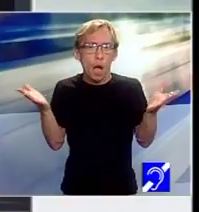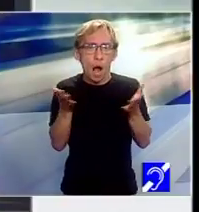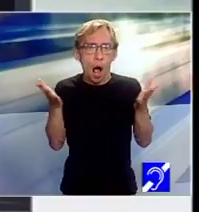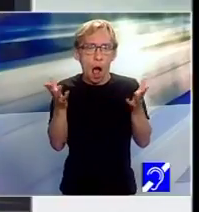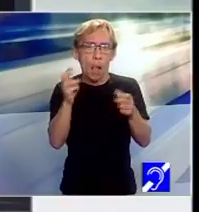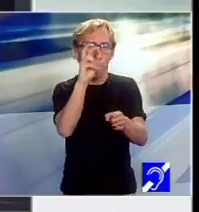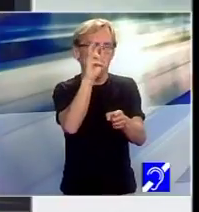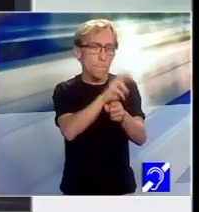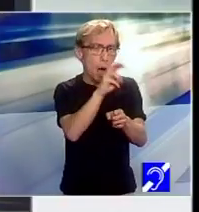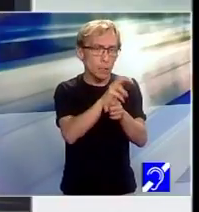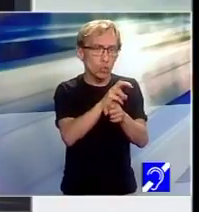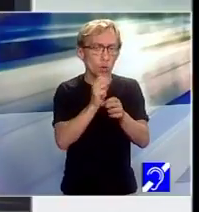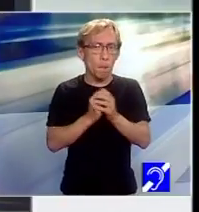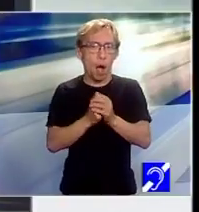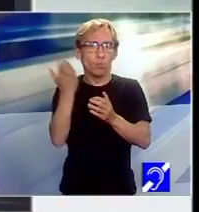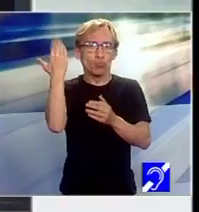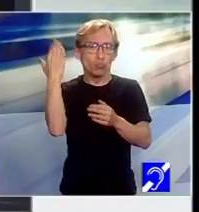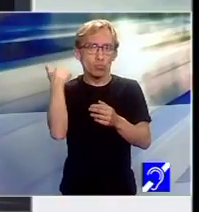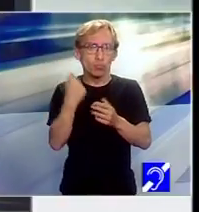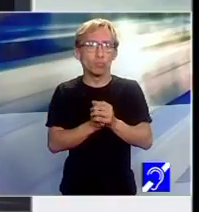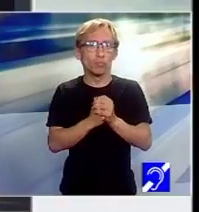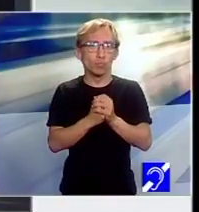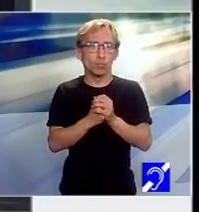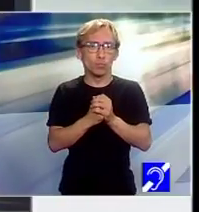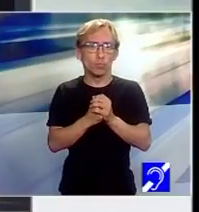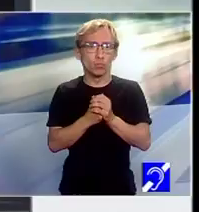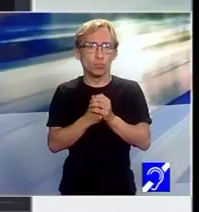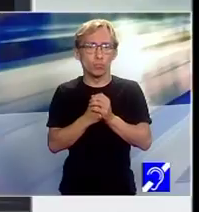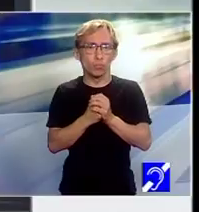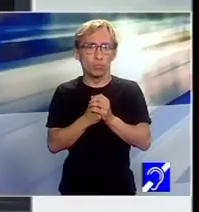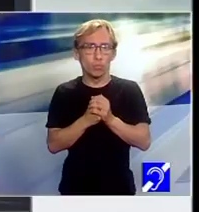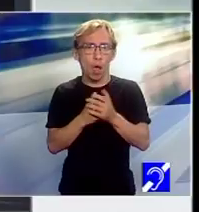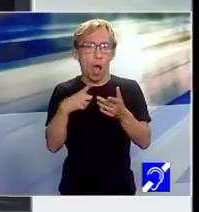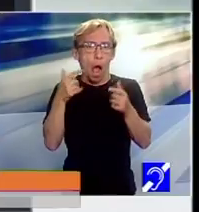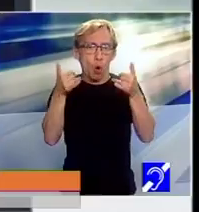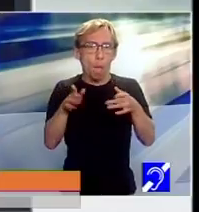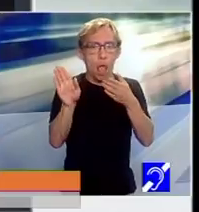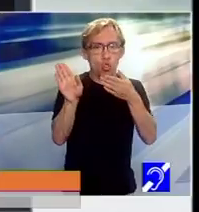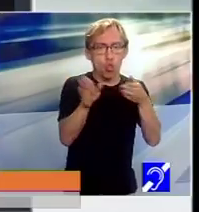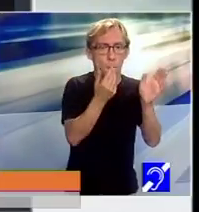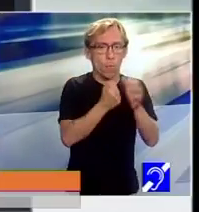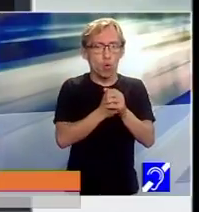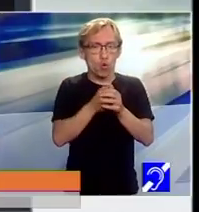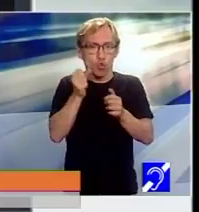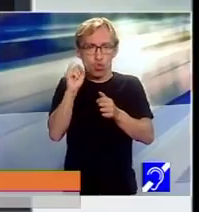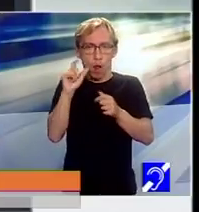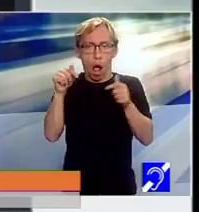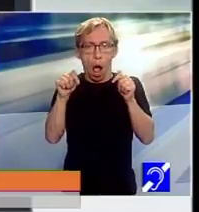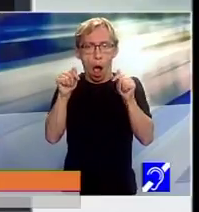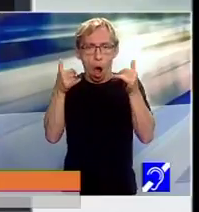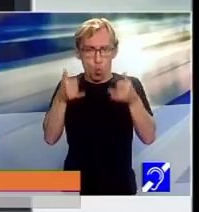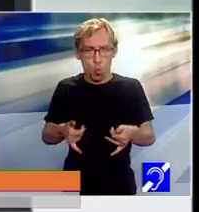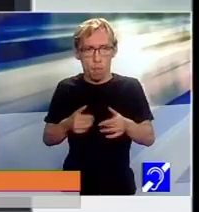am participat la ele din faza de început și acum ele